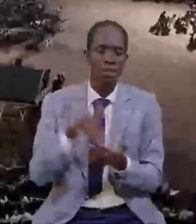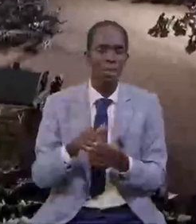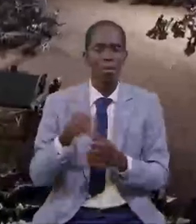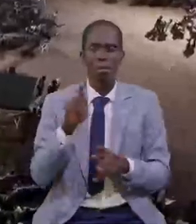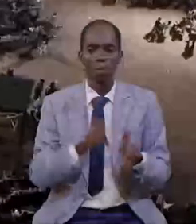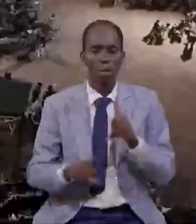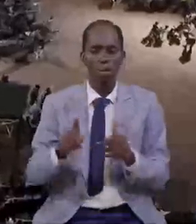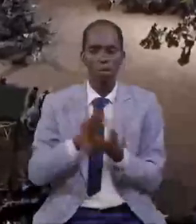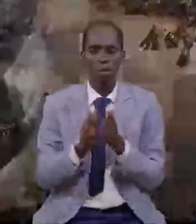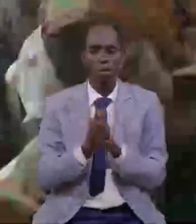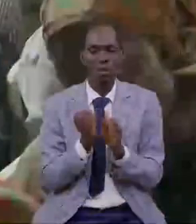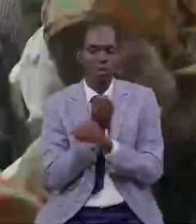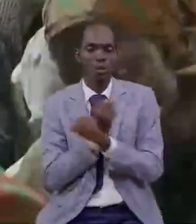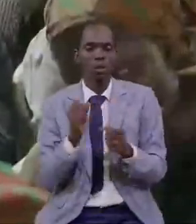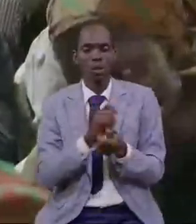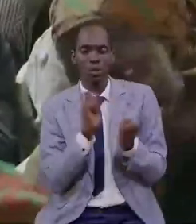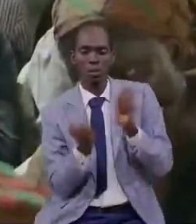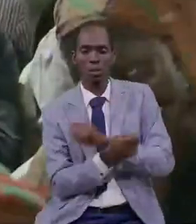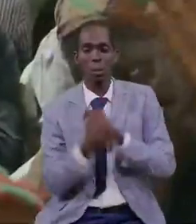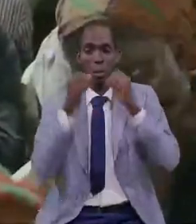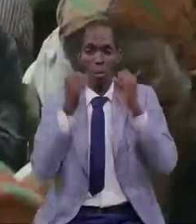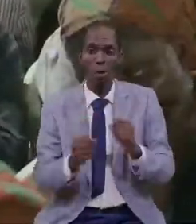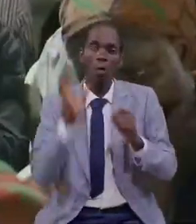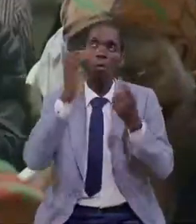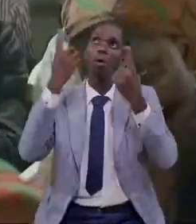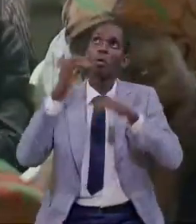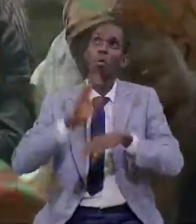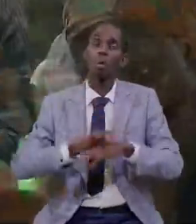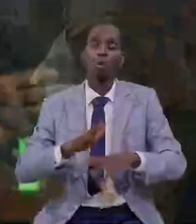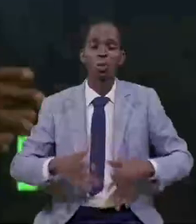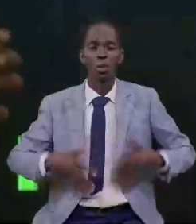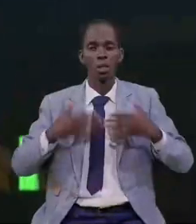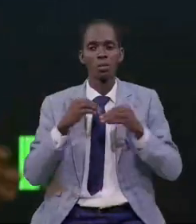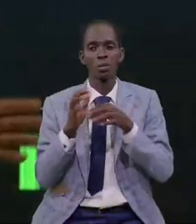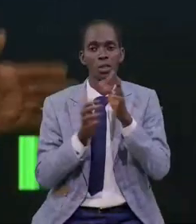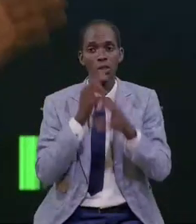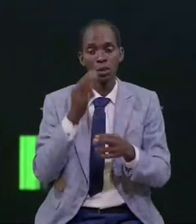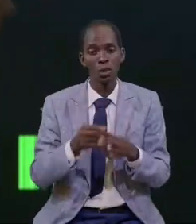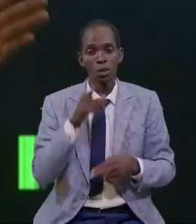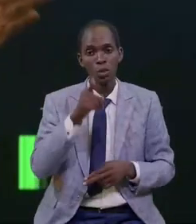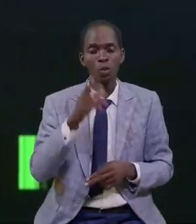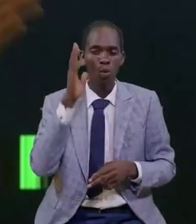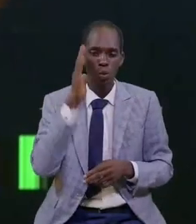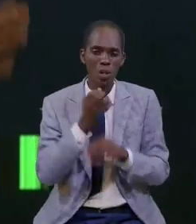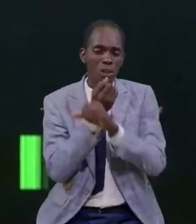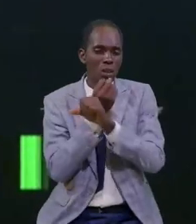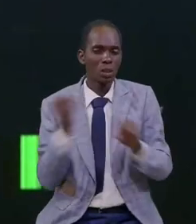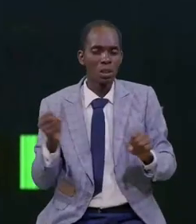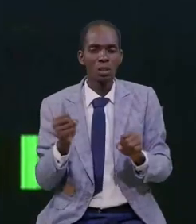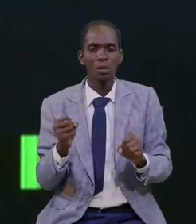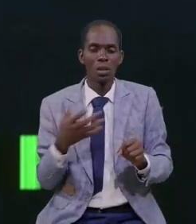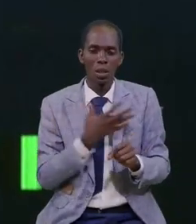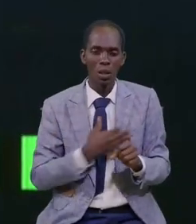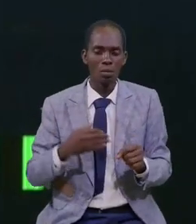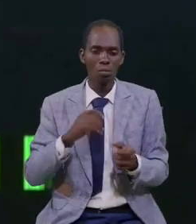la puissance viendra sur ta vie et tu conduiras des milliers de personnes du